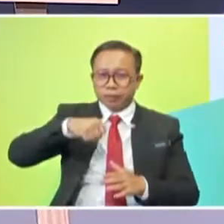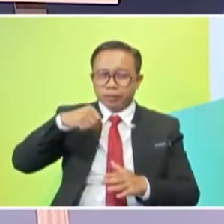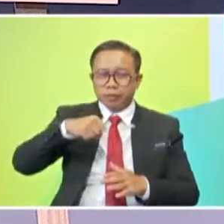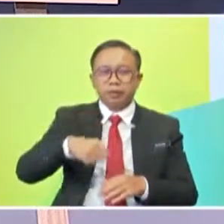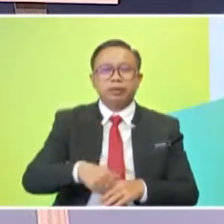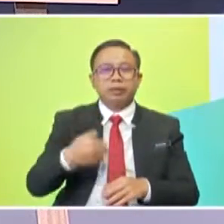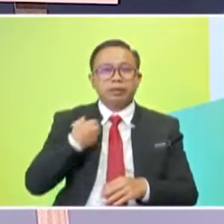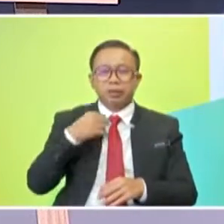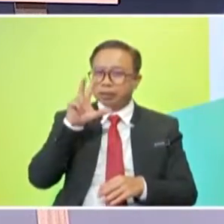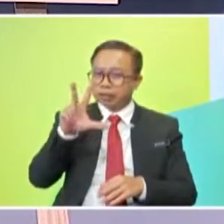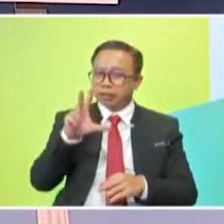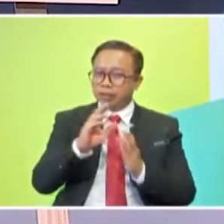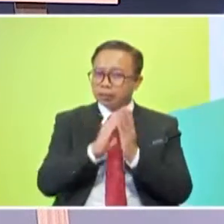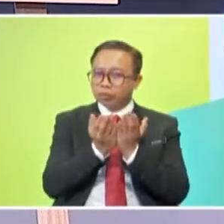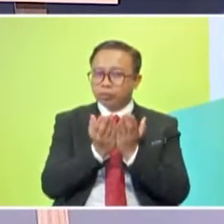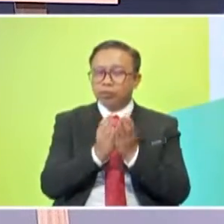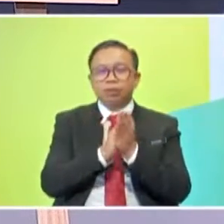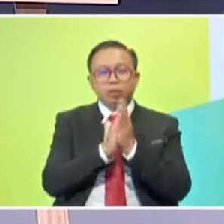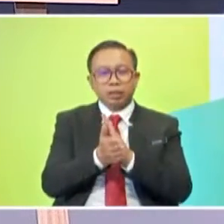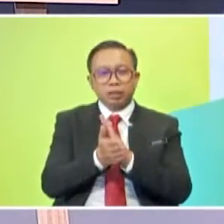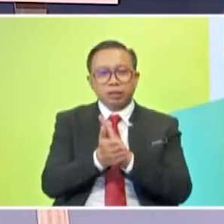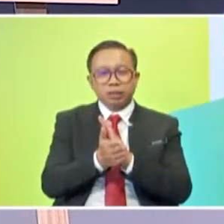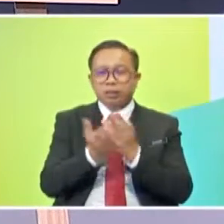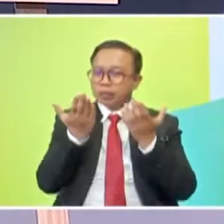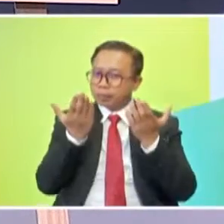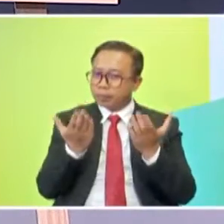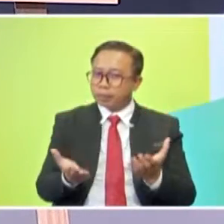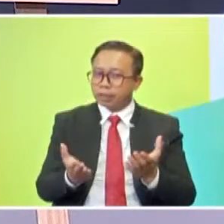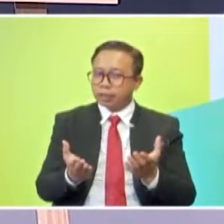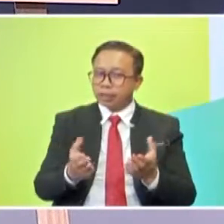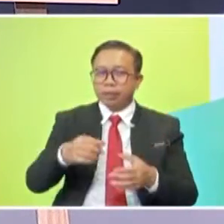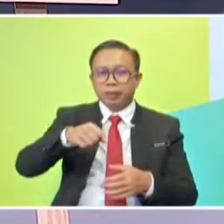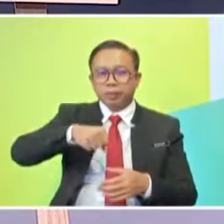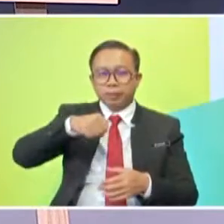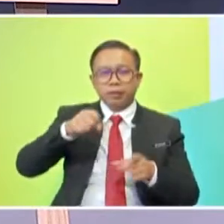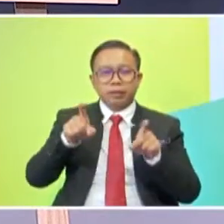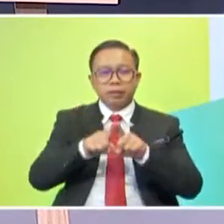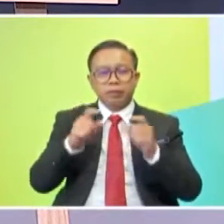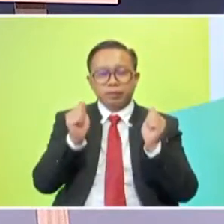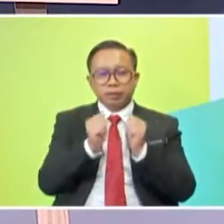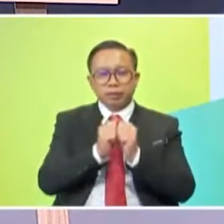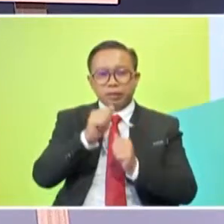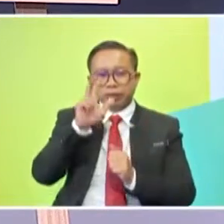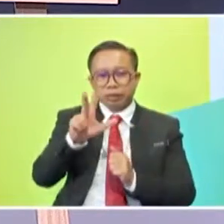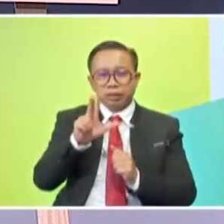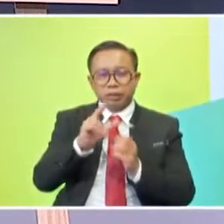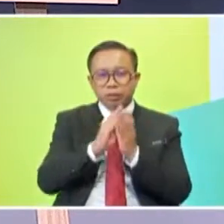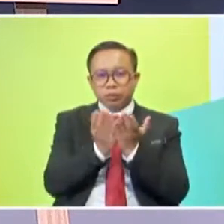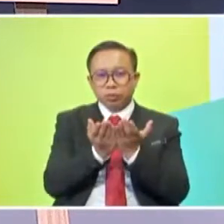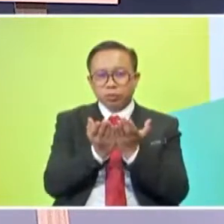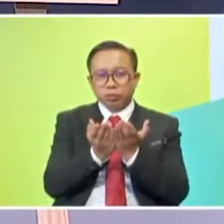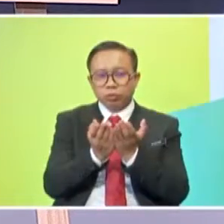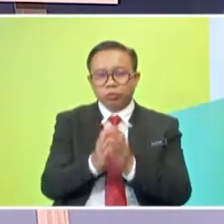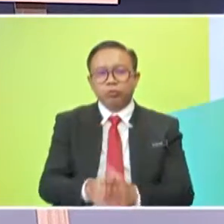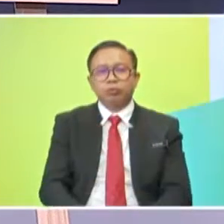penyimpang nih ada tiga buku telah di berat bek bersamaan di ke buku boleh